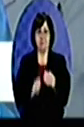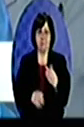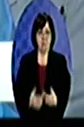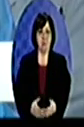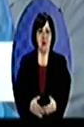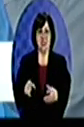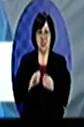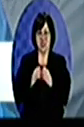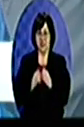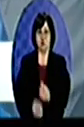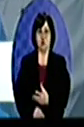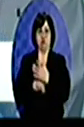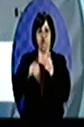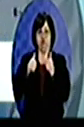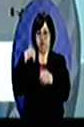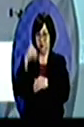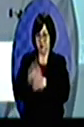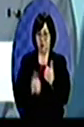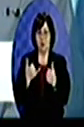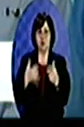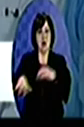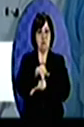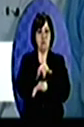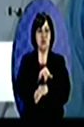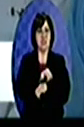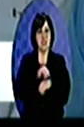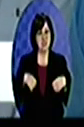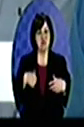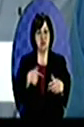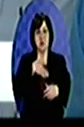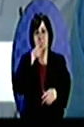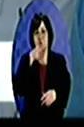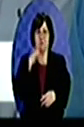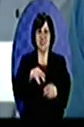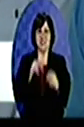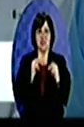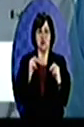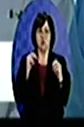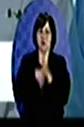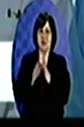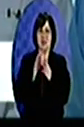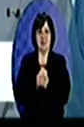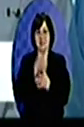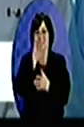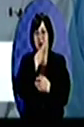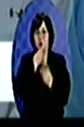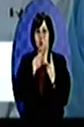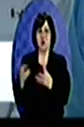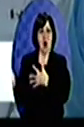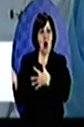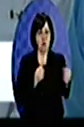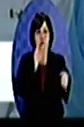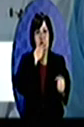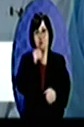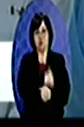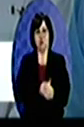бүгд хийгдсэний эцэст бол Улс аймгийн ард иргэд эрүүл мэндийн одоо чанартай найдвартай ийм үйлчлэгээ авах